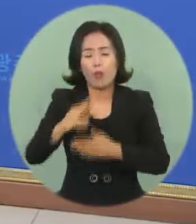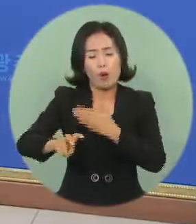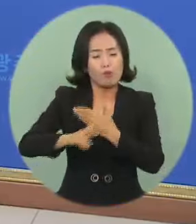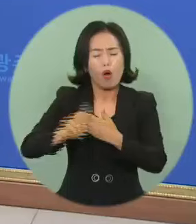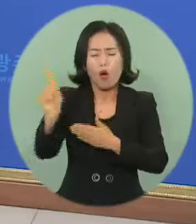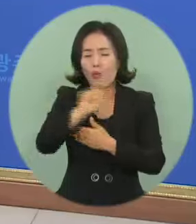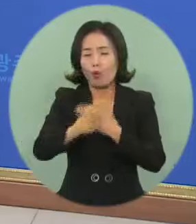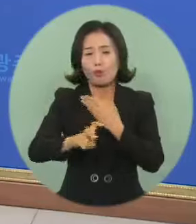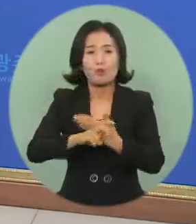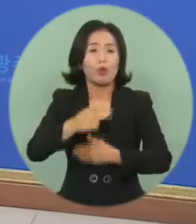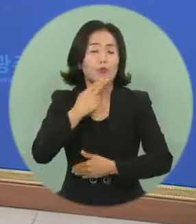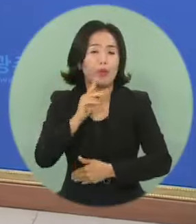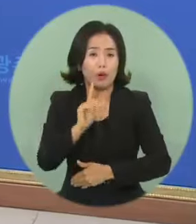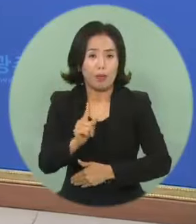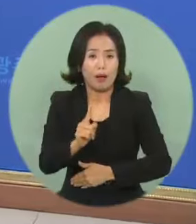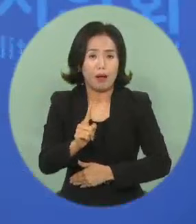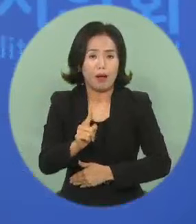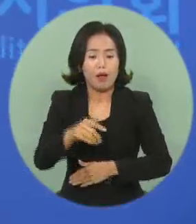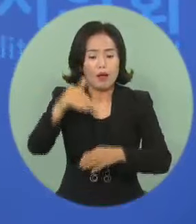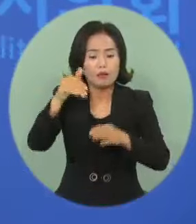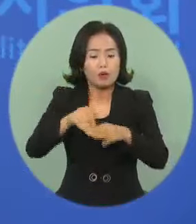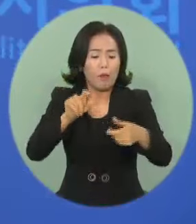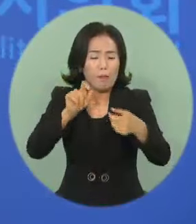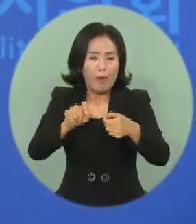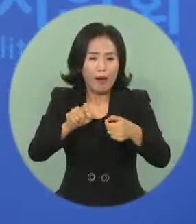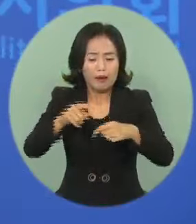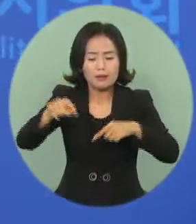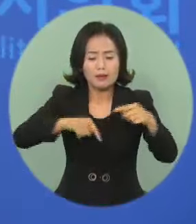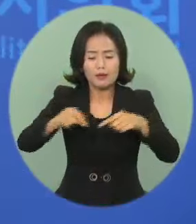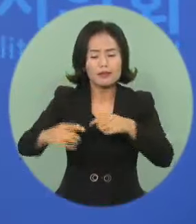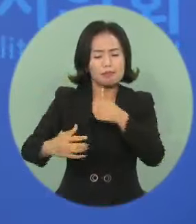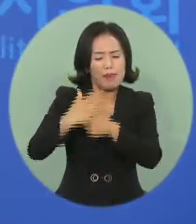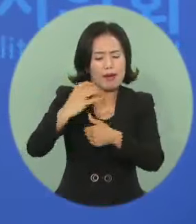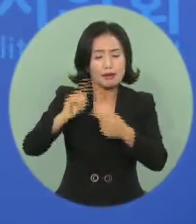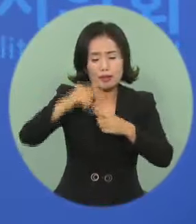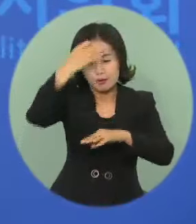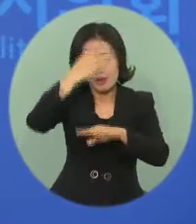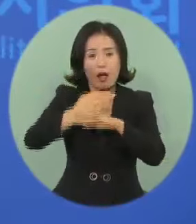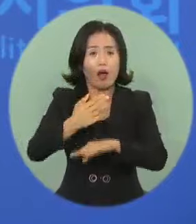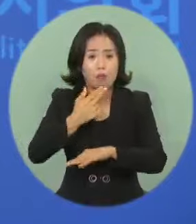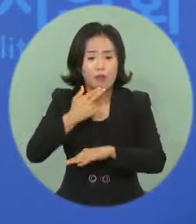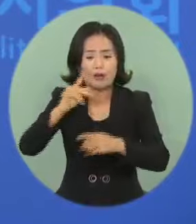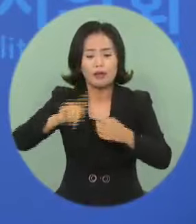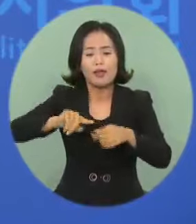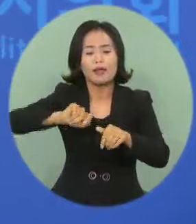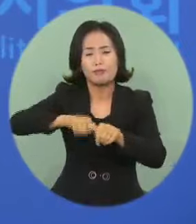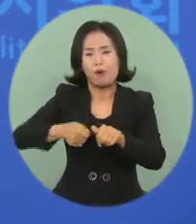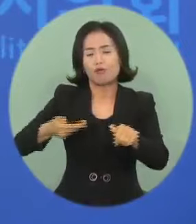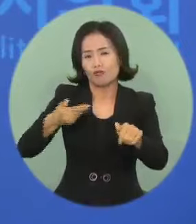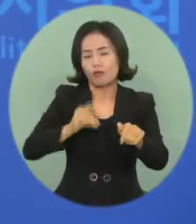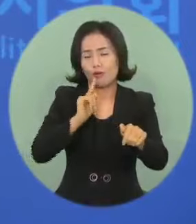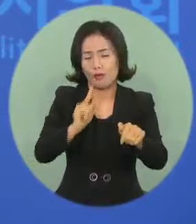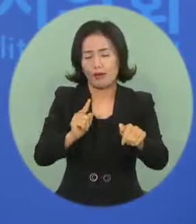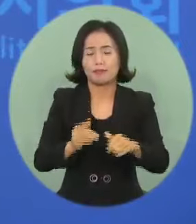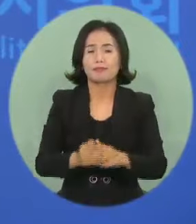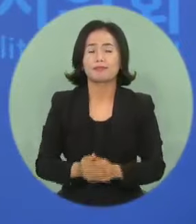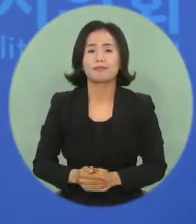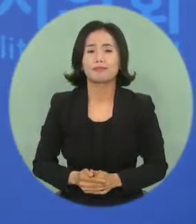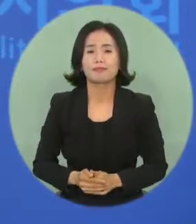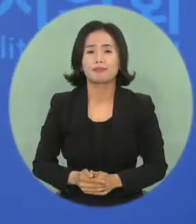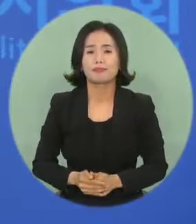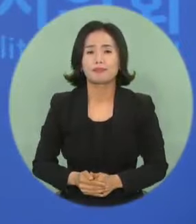불법도 없었다고 반박하며 선거를 목전에 둔 정치 공작을 사과하지 않는다면 응당한 책임을 묻겠다고